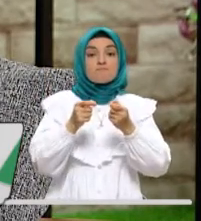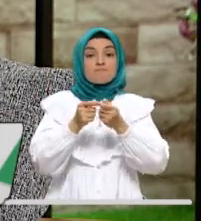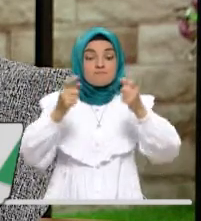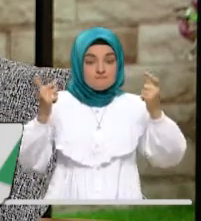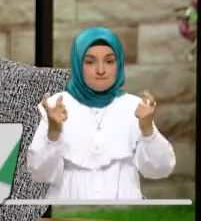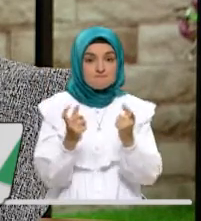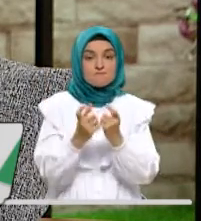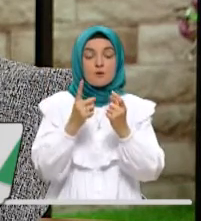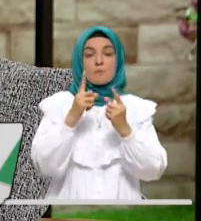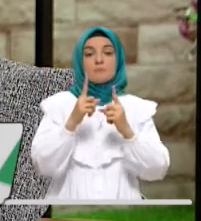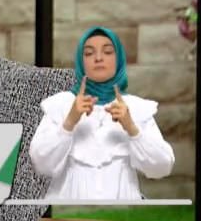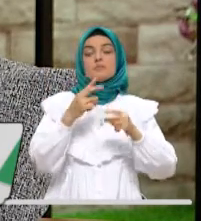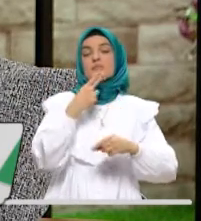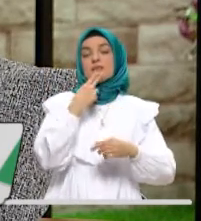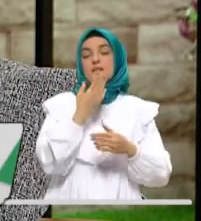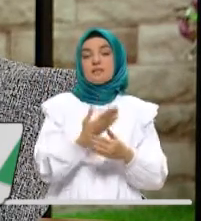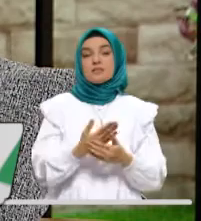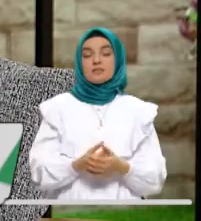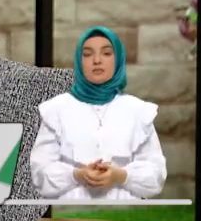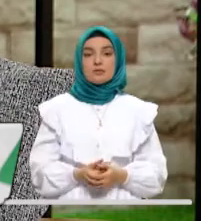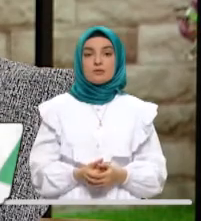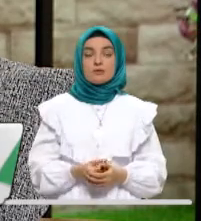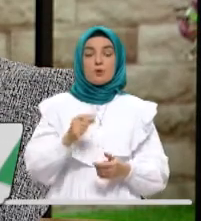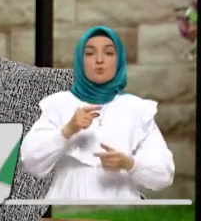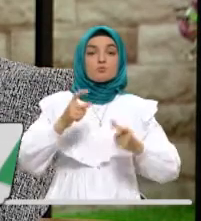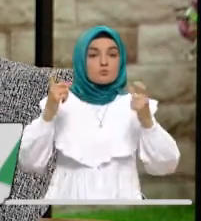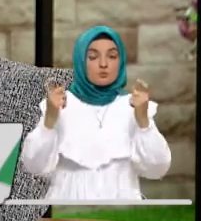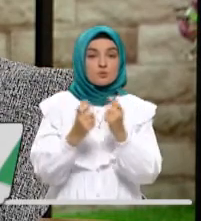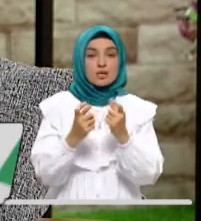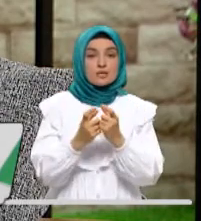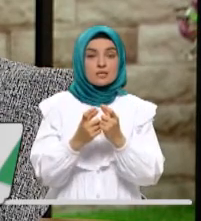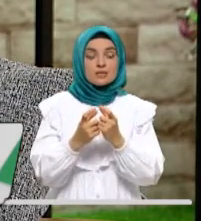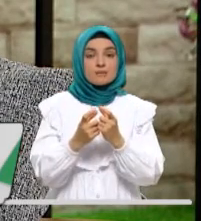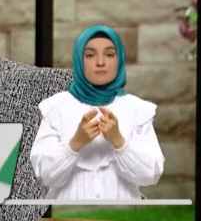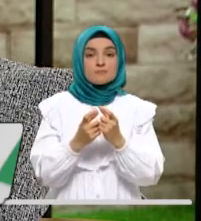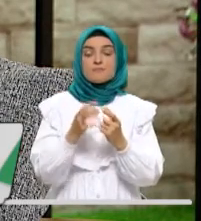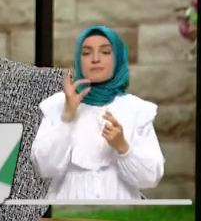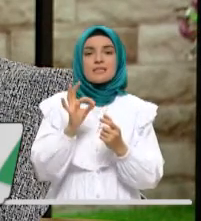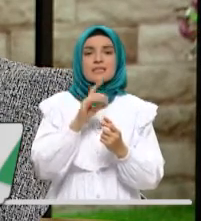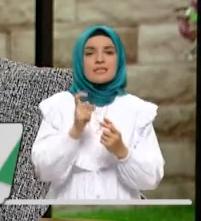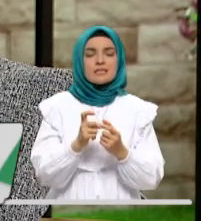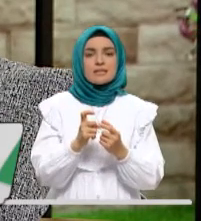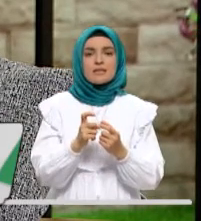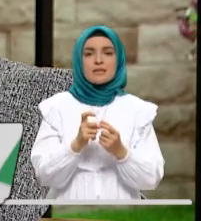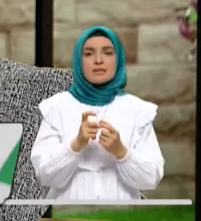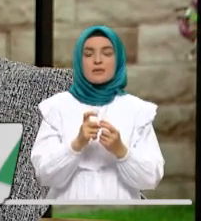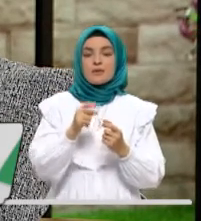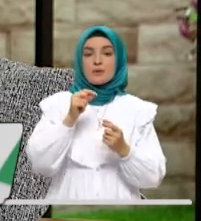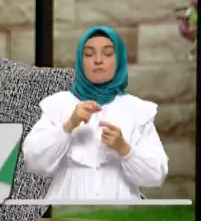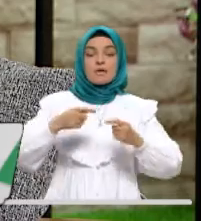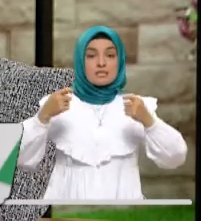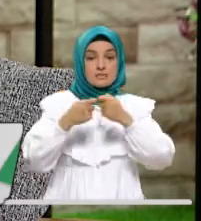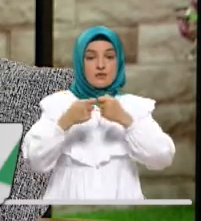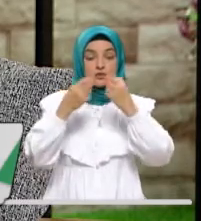bir ahiydi. Yani Bağcıyan-ı Rum Teşkilatı'ndandı. Neydi Bağcıyan-ı Rum Teşkilatı'ndakiler? Efendim savaş